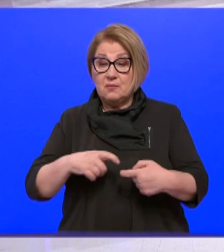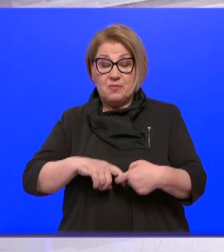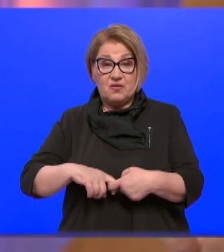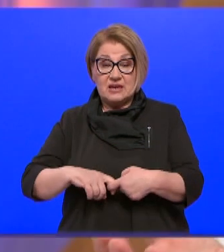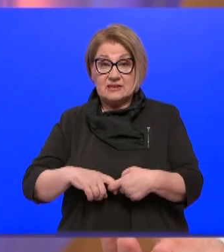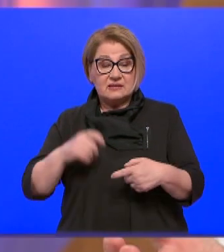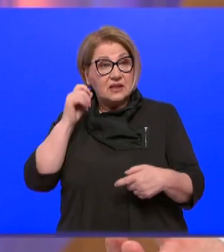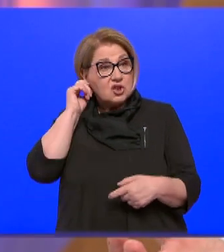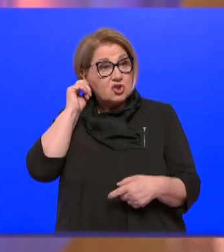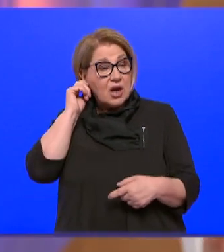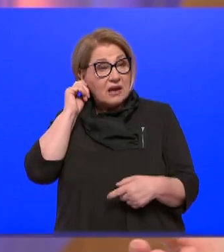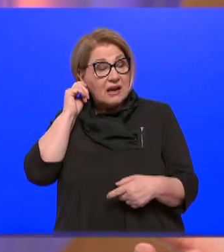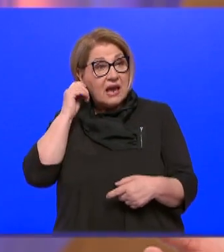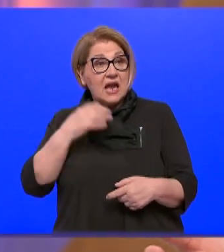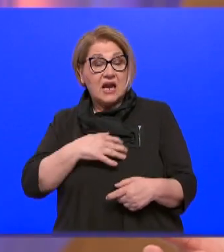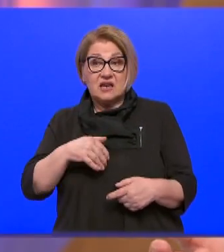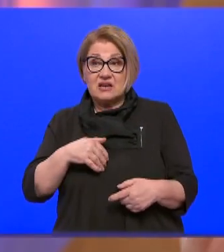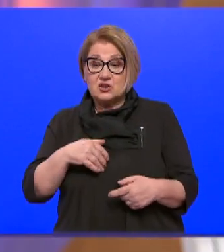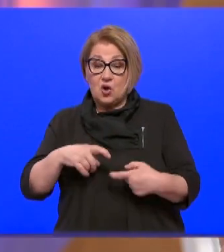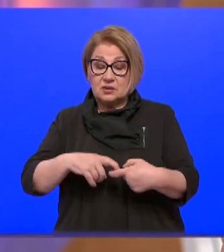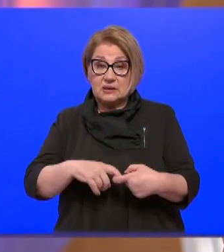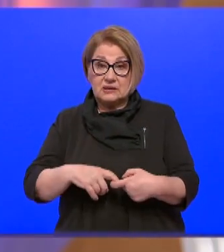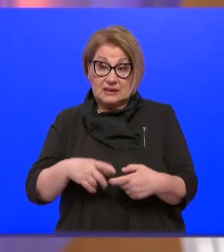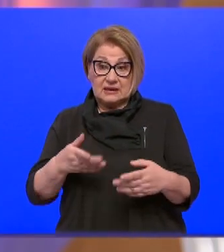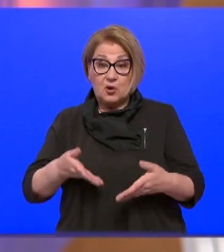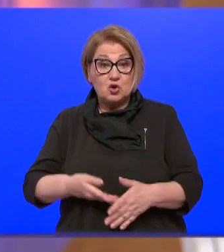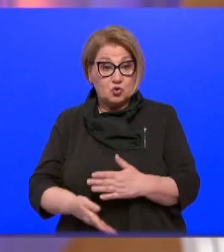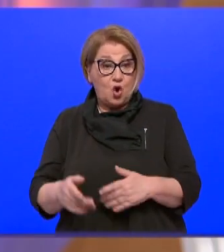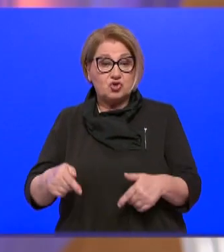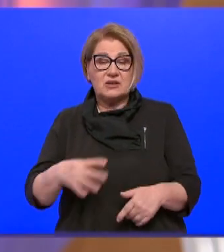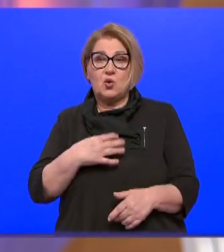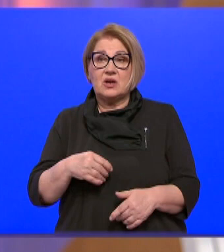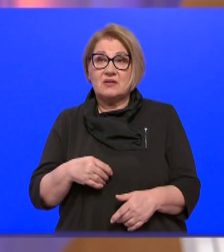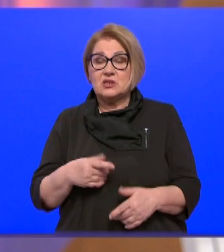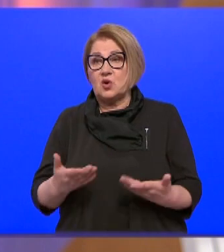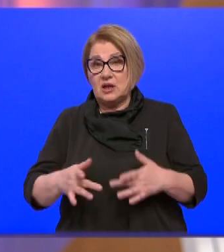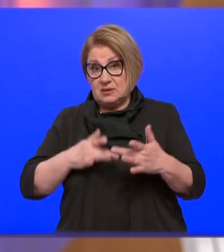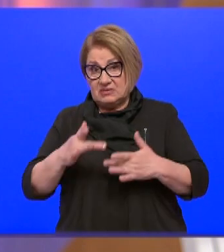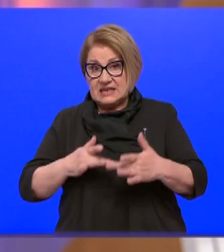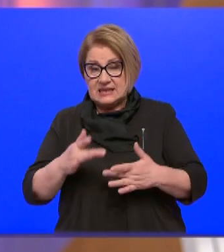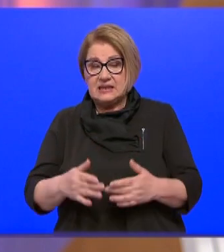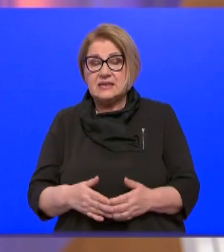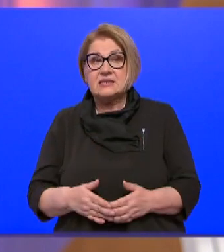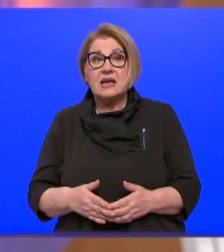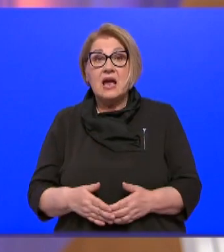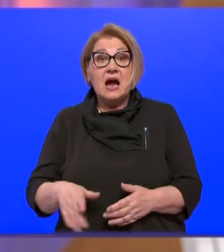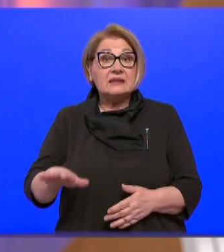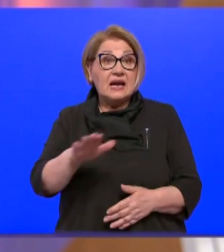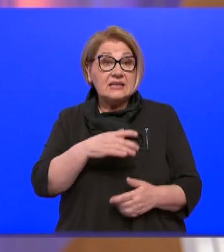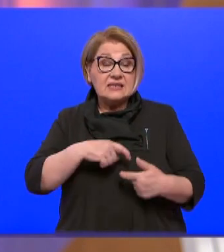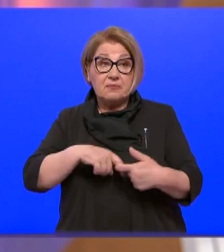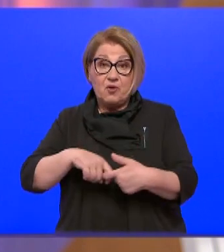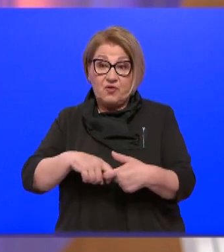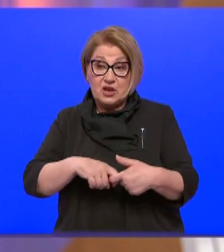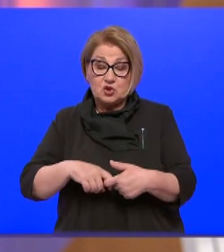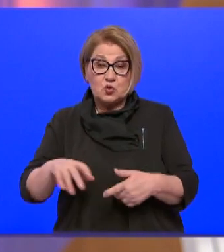povezati žene hrvatskog porijekla po cijelome svijetu. Jer znamo da one predstavljaju veliki potencijal ne samo u zemljama